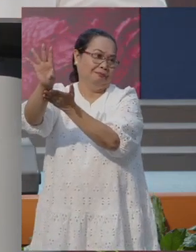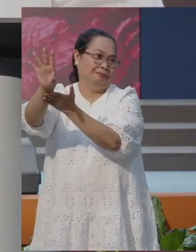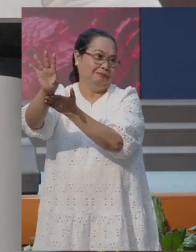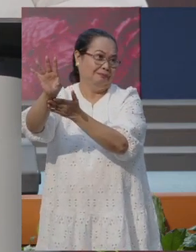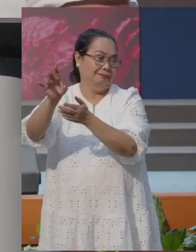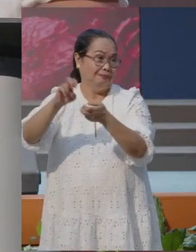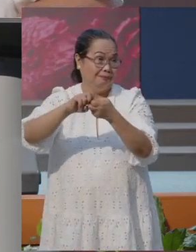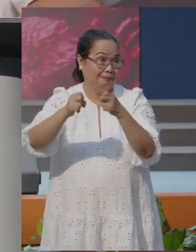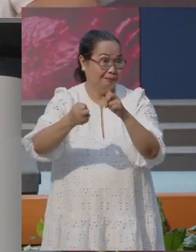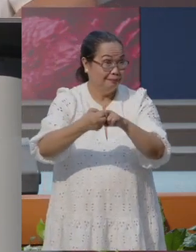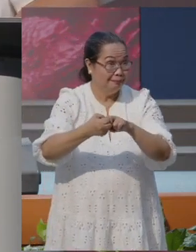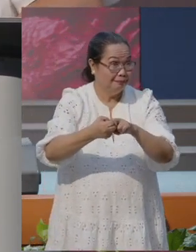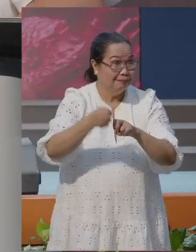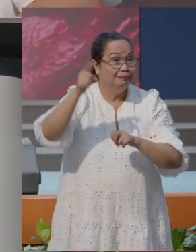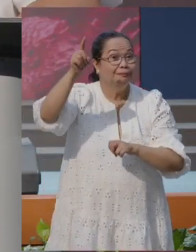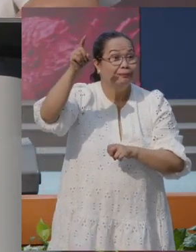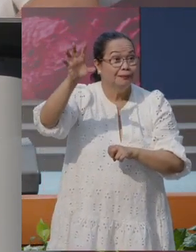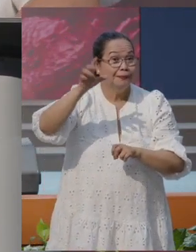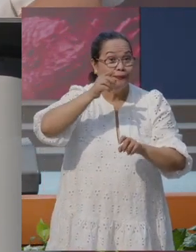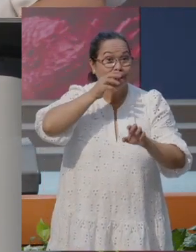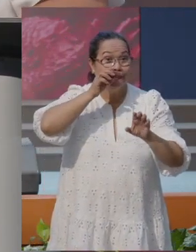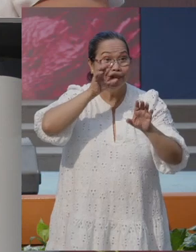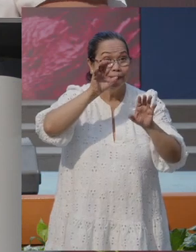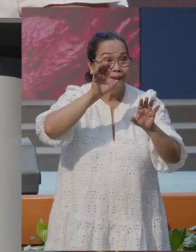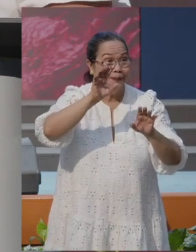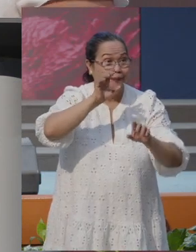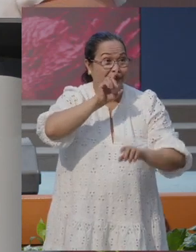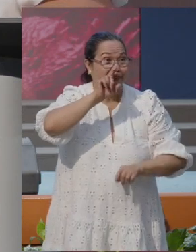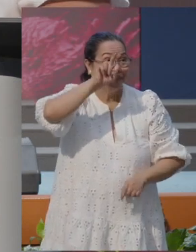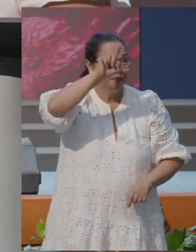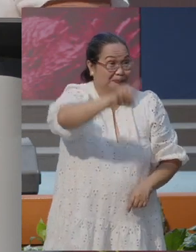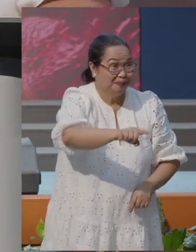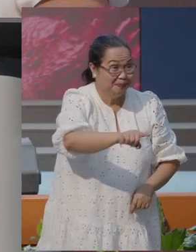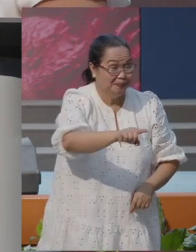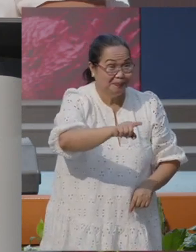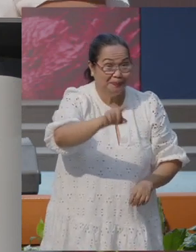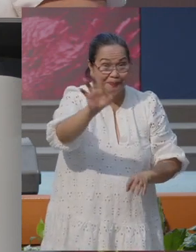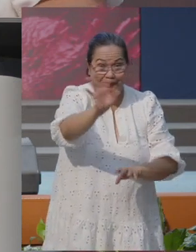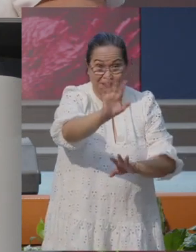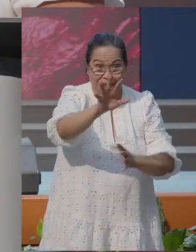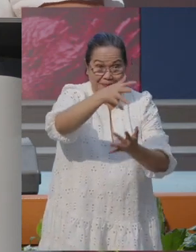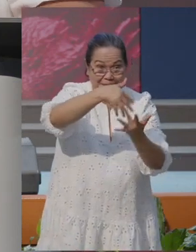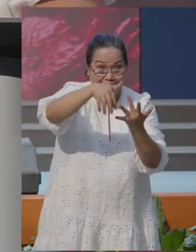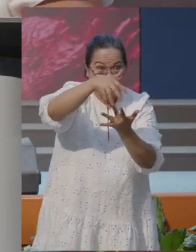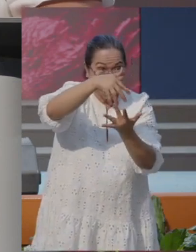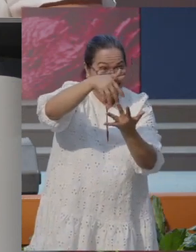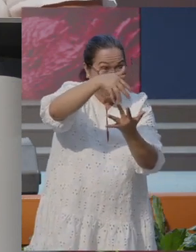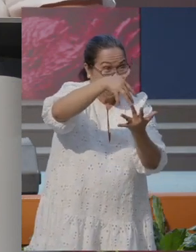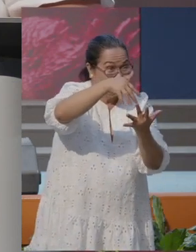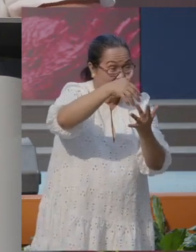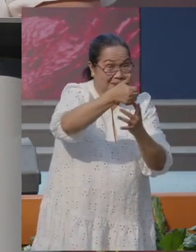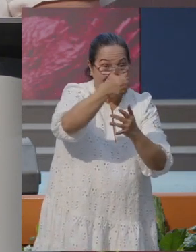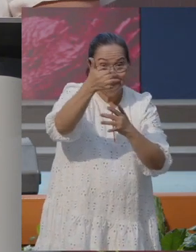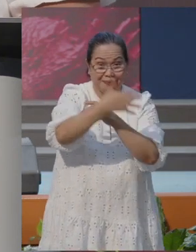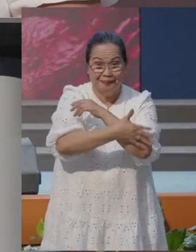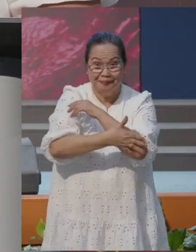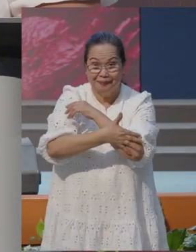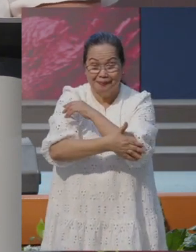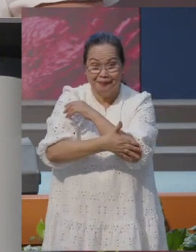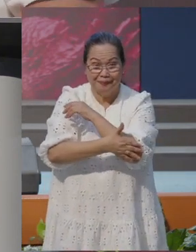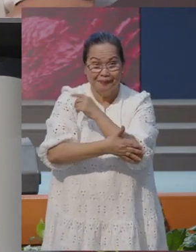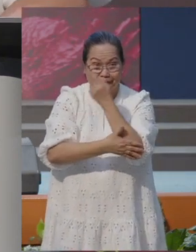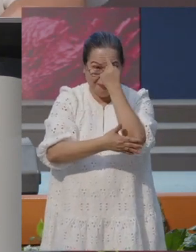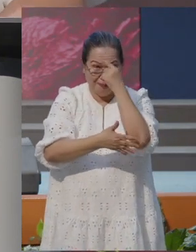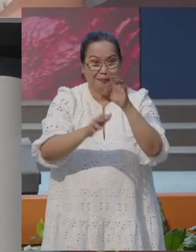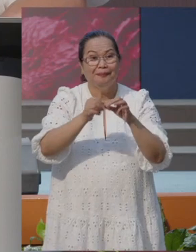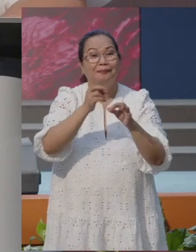Problema, yung kautusan na wala kayong makakahalubilo na ibang mga taga-ibang bansa, ay para yon